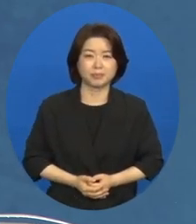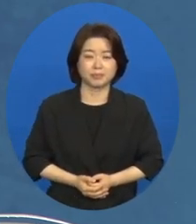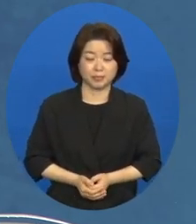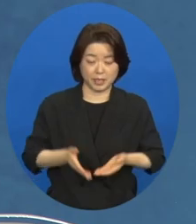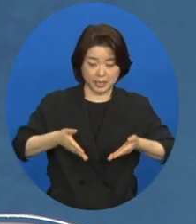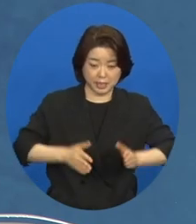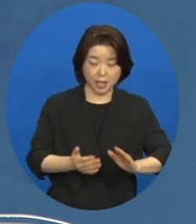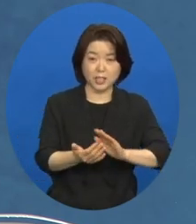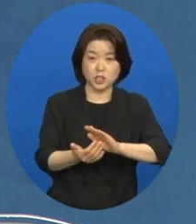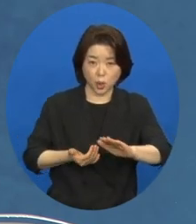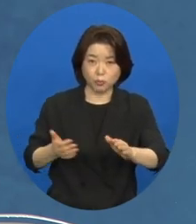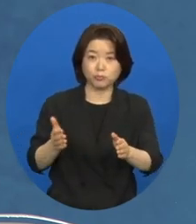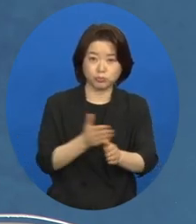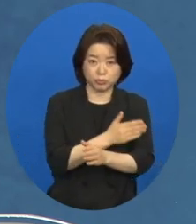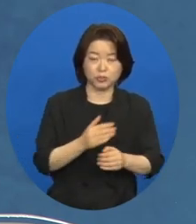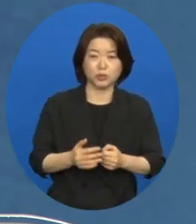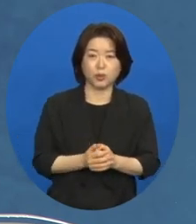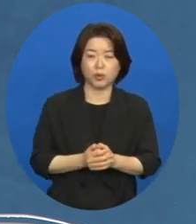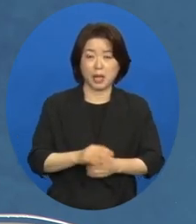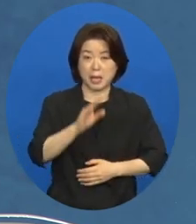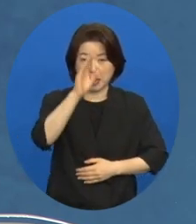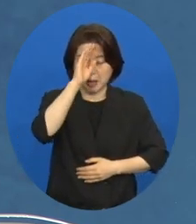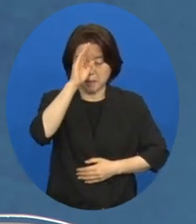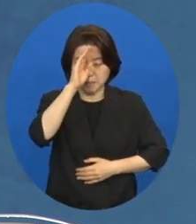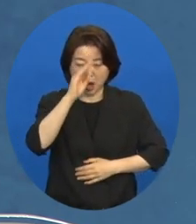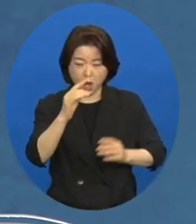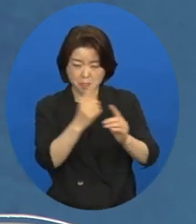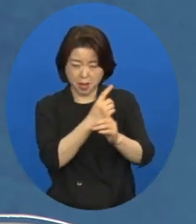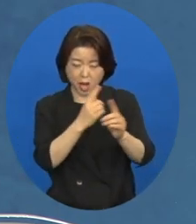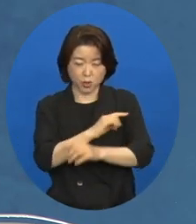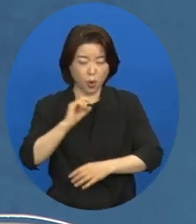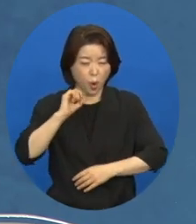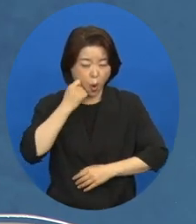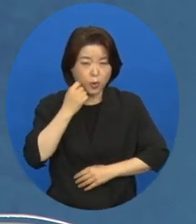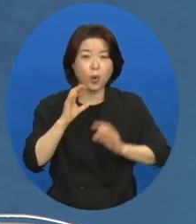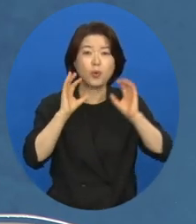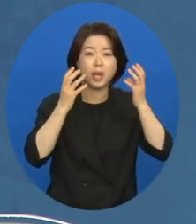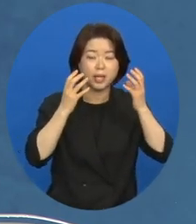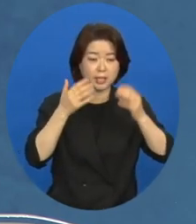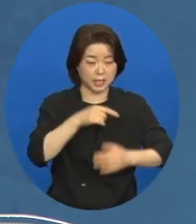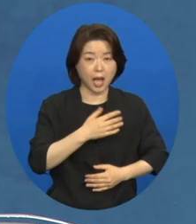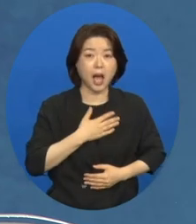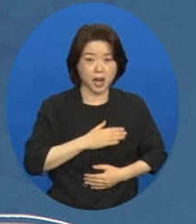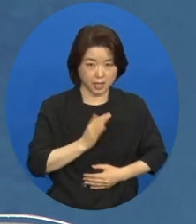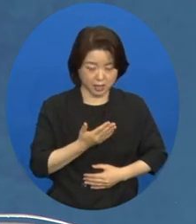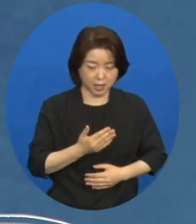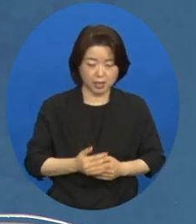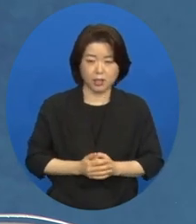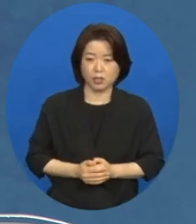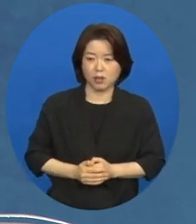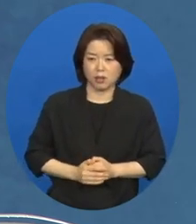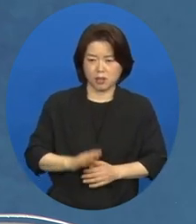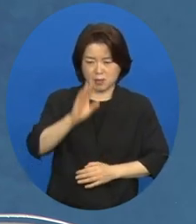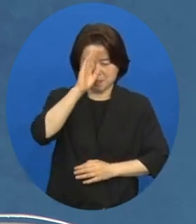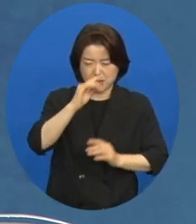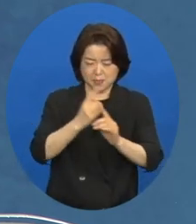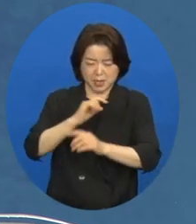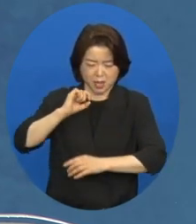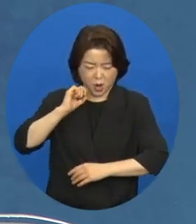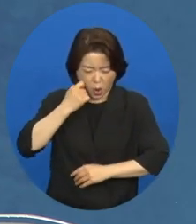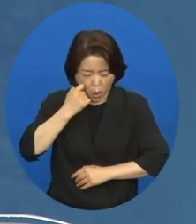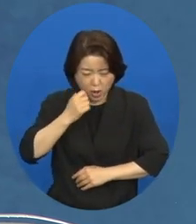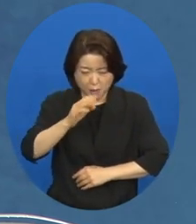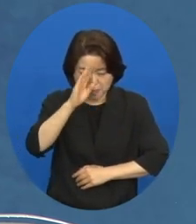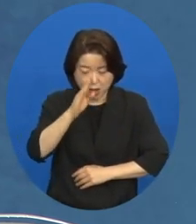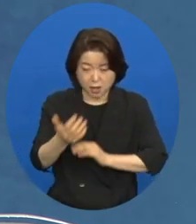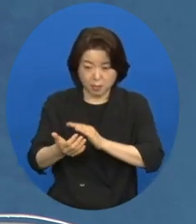태어나기 전부터 불치병을 가진 아이를 알게 되었거나 희귀병인 것을